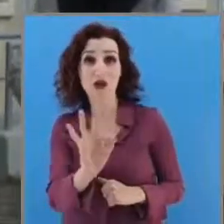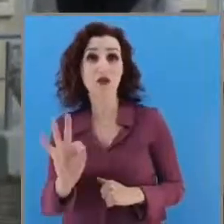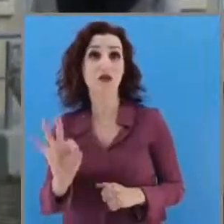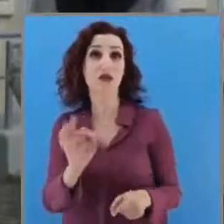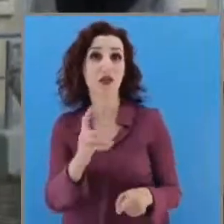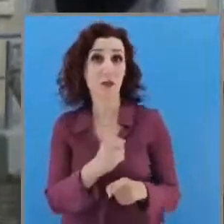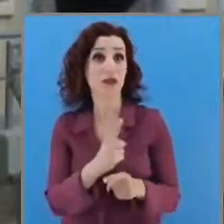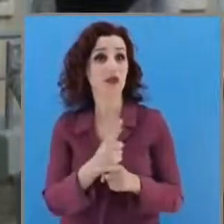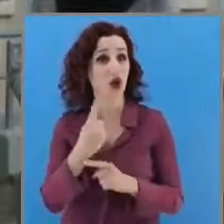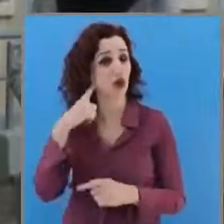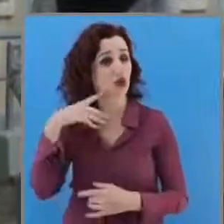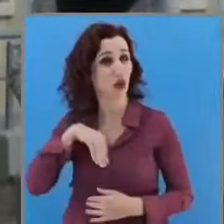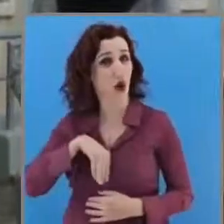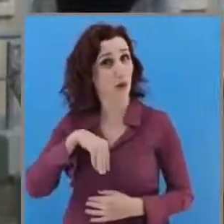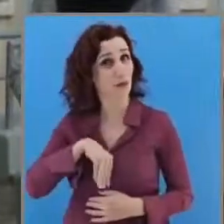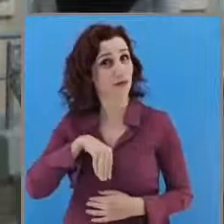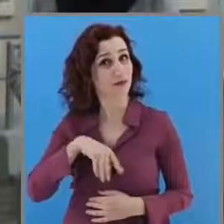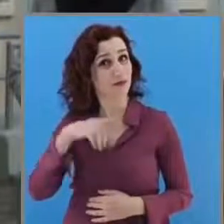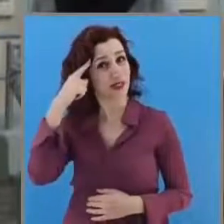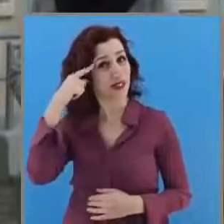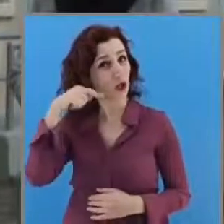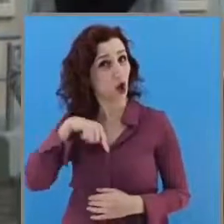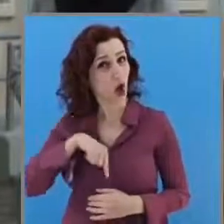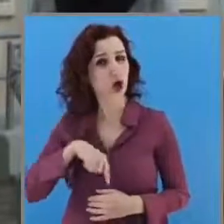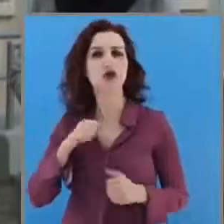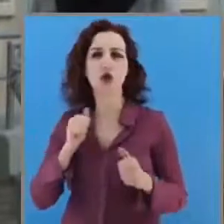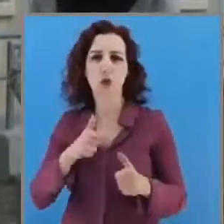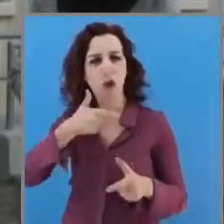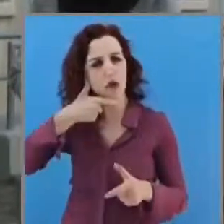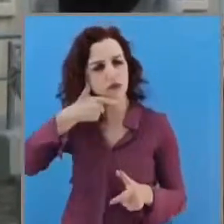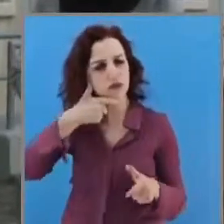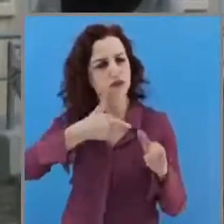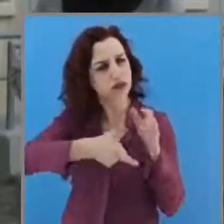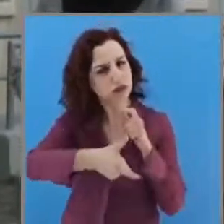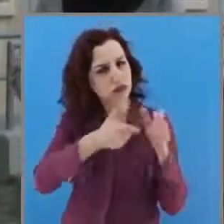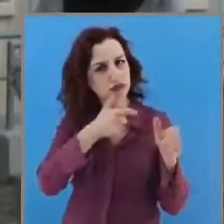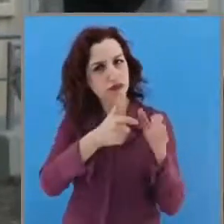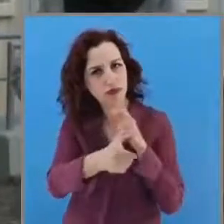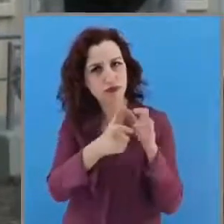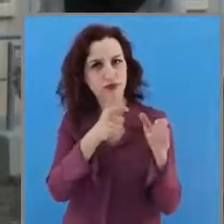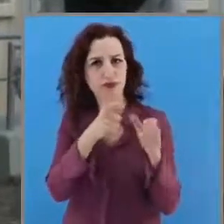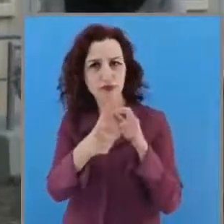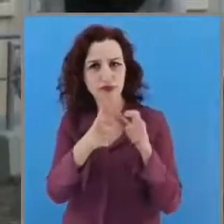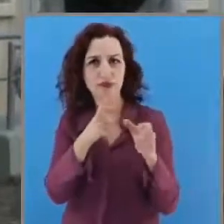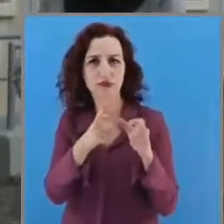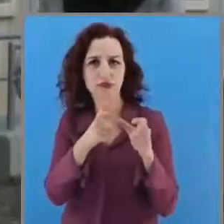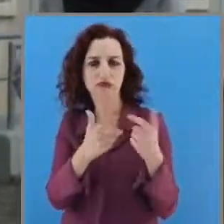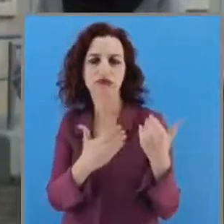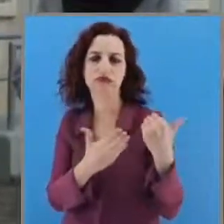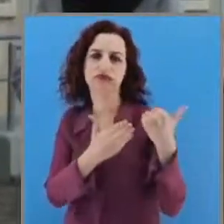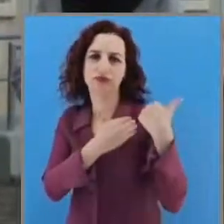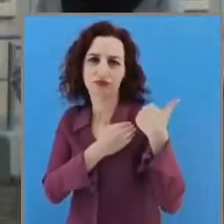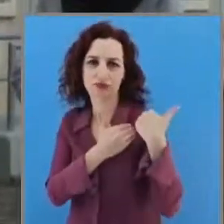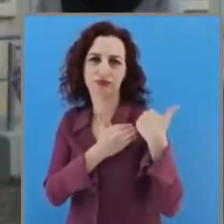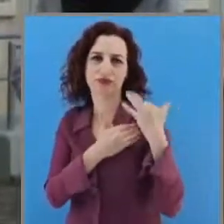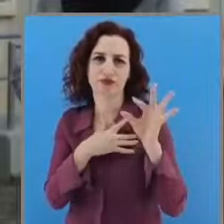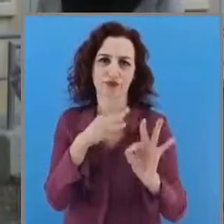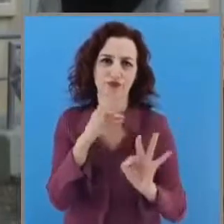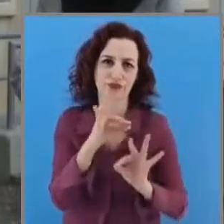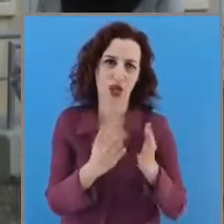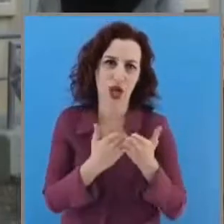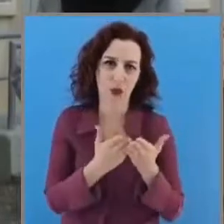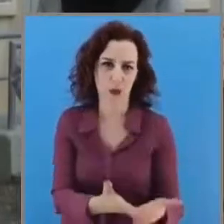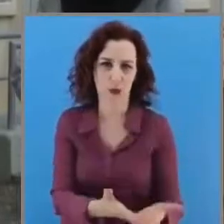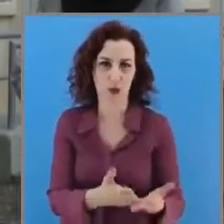questo tipo un'assistenza dal punto di vista della cura e della presa in carico dal punto di vista psicologico. Quindi